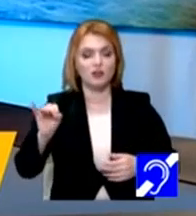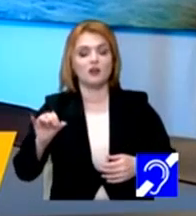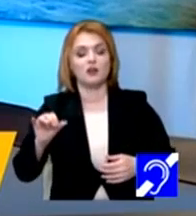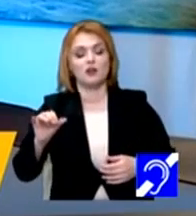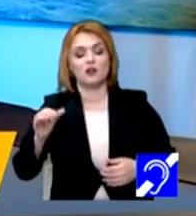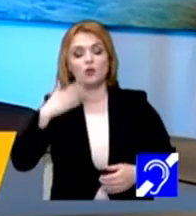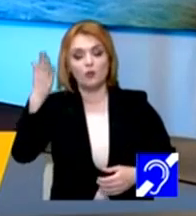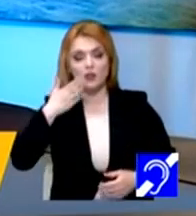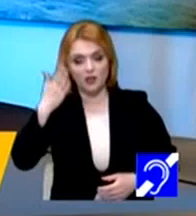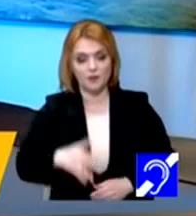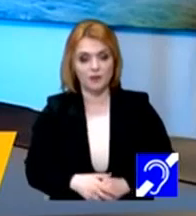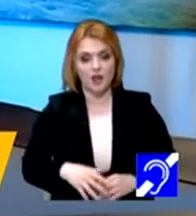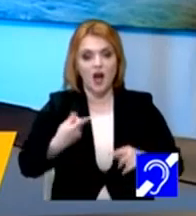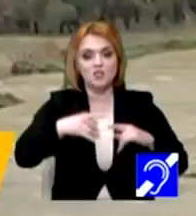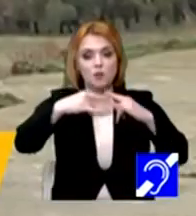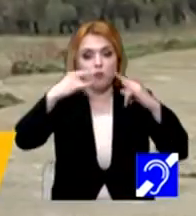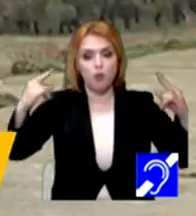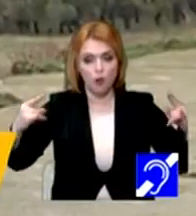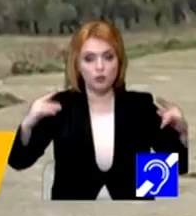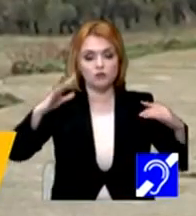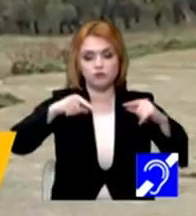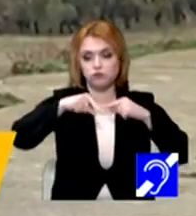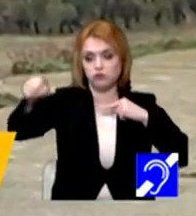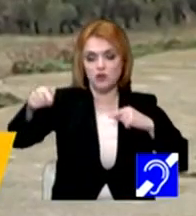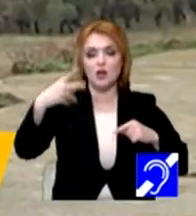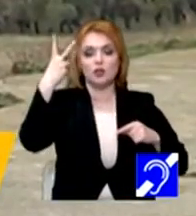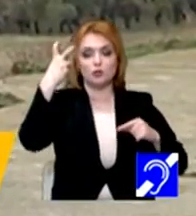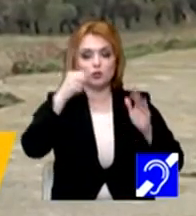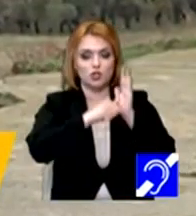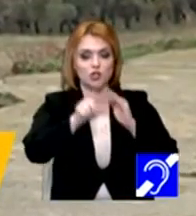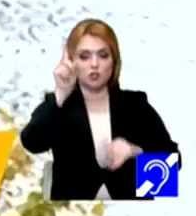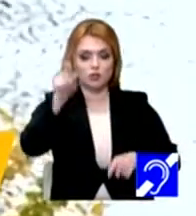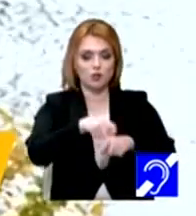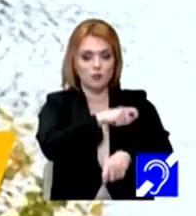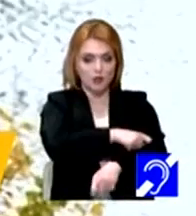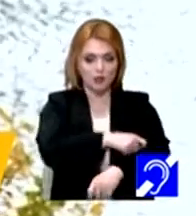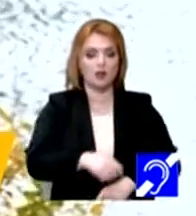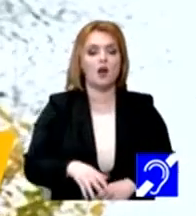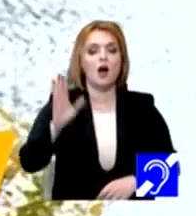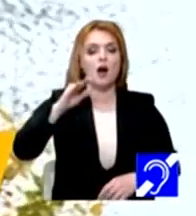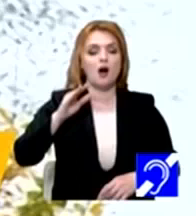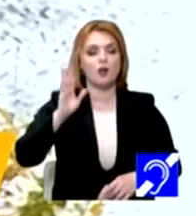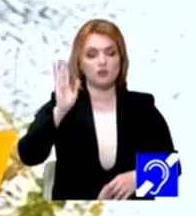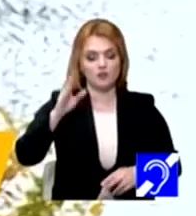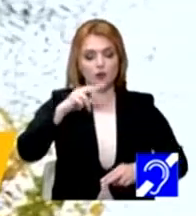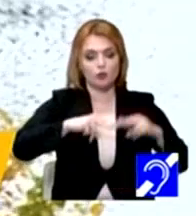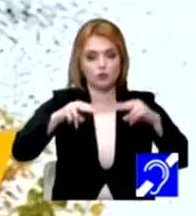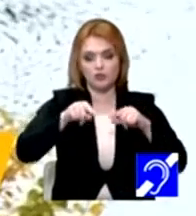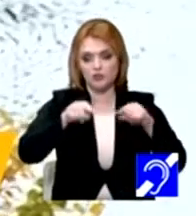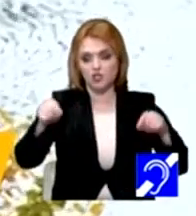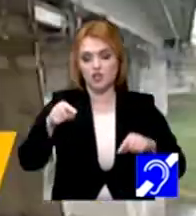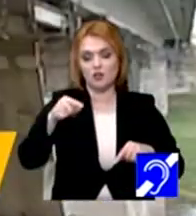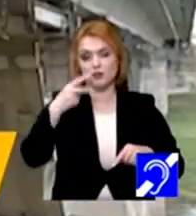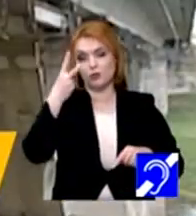și România. Podul va avea o lungime de 261 de metri și urmează să fie construit în 2-3 ani.